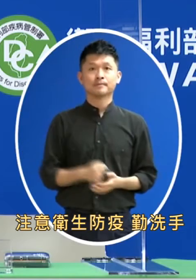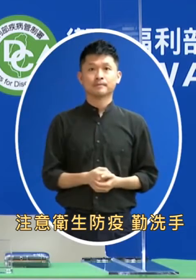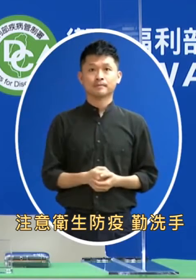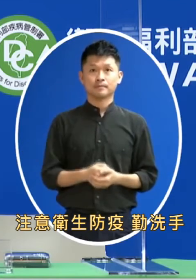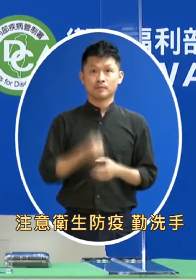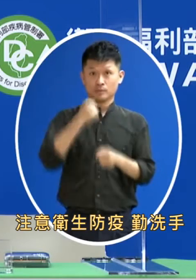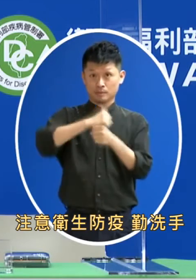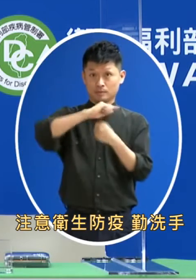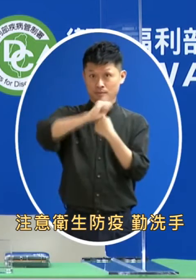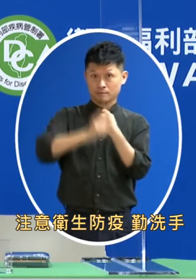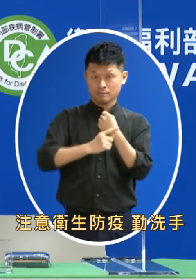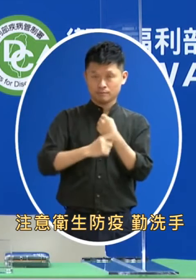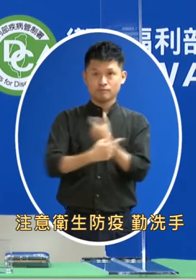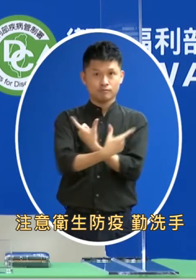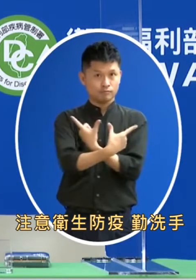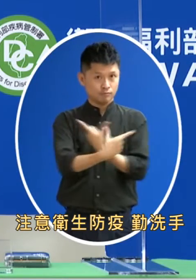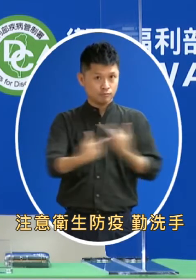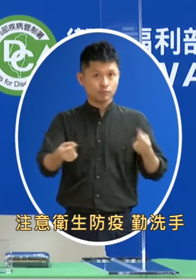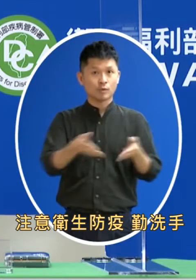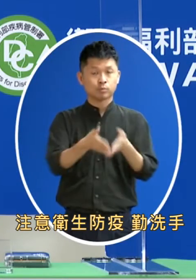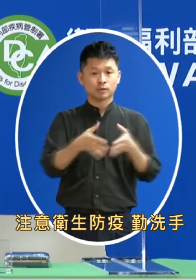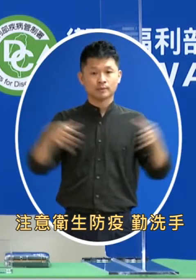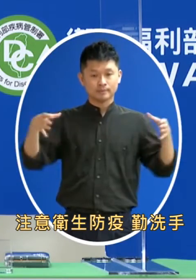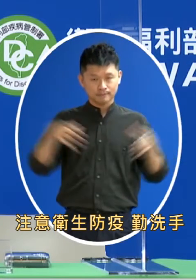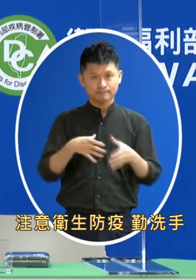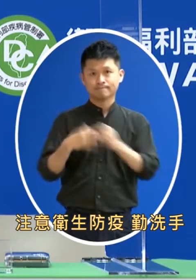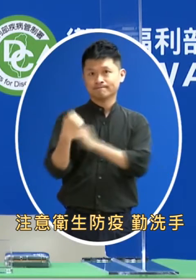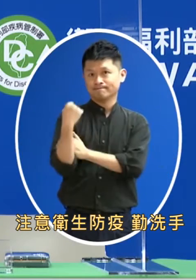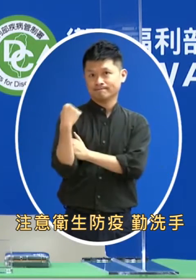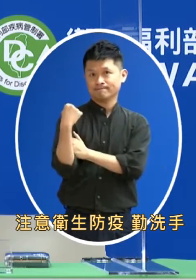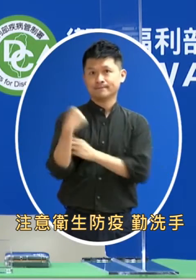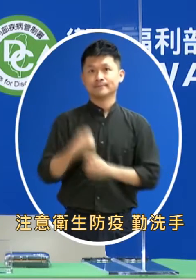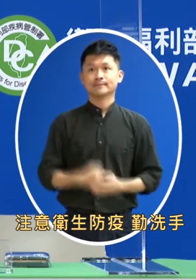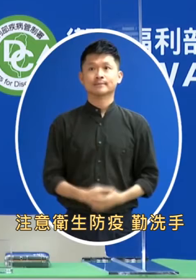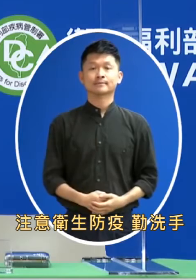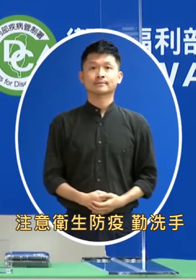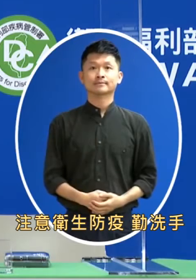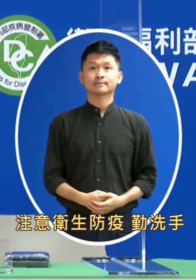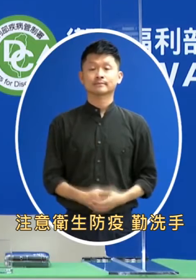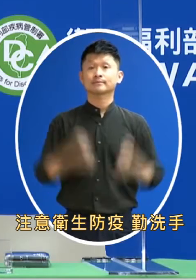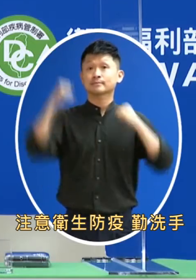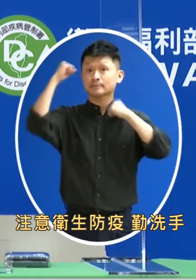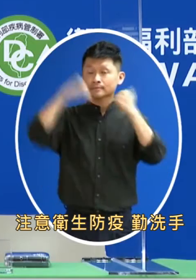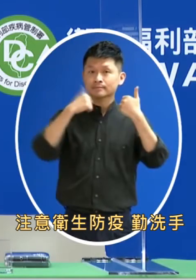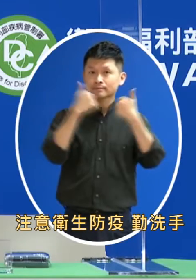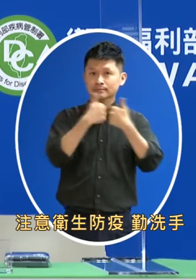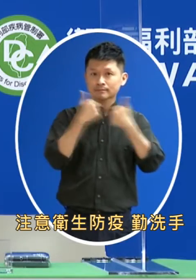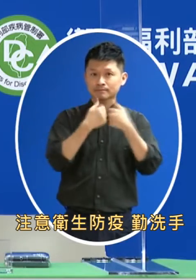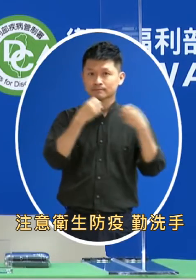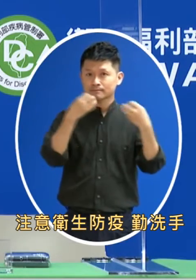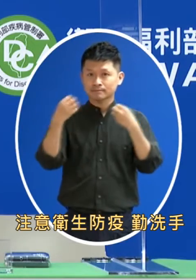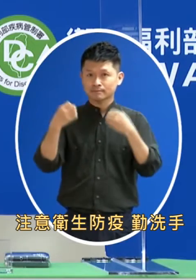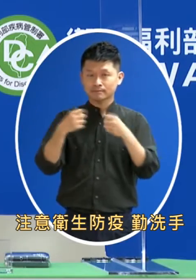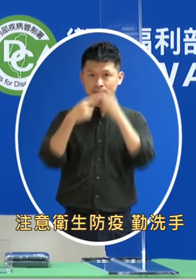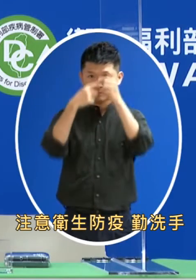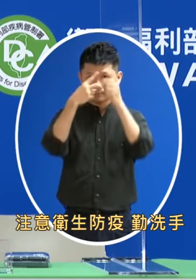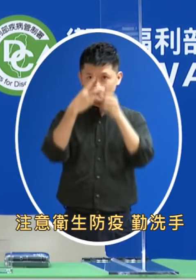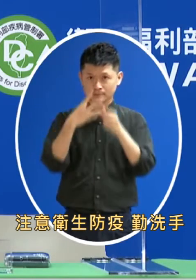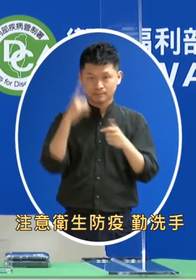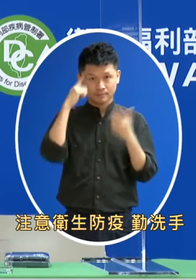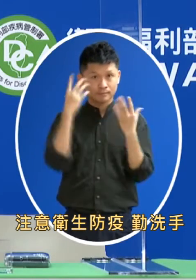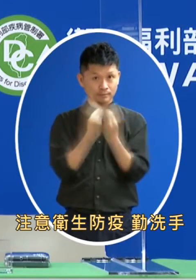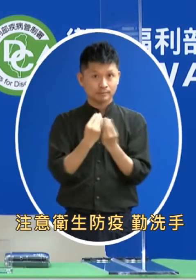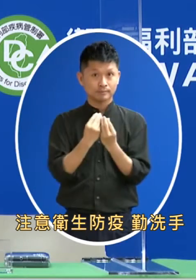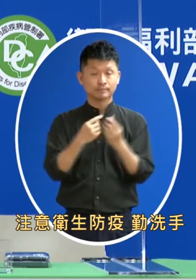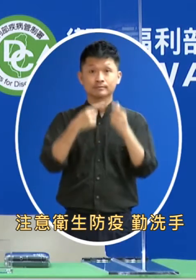全国防疫会议后记者会上表示，会盘点各地疫情与确诊者足迹热区，提供各县市政